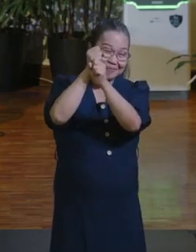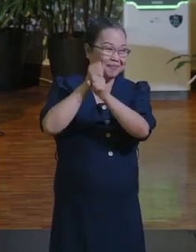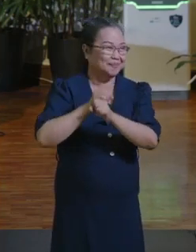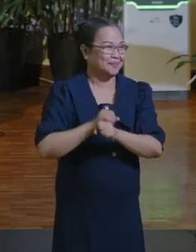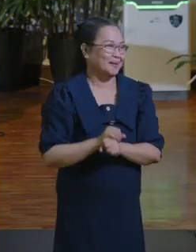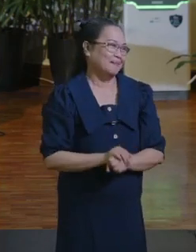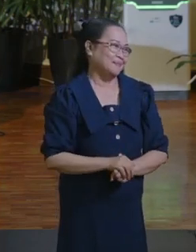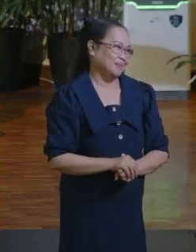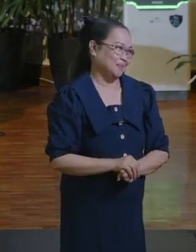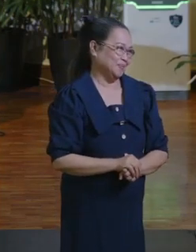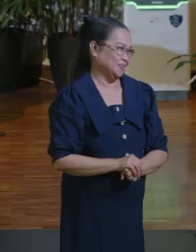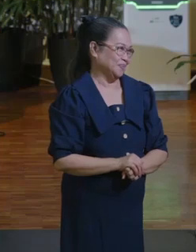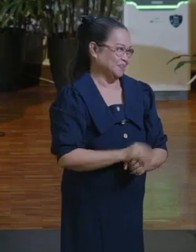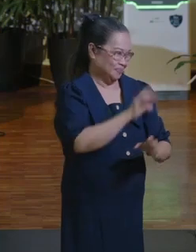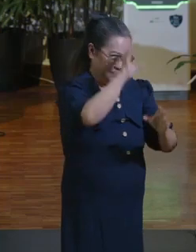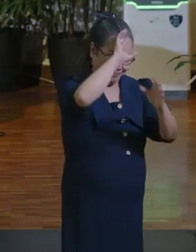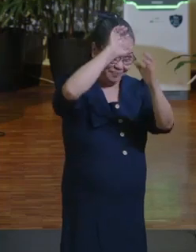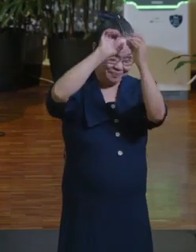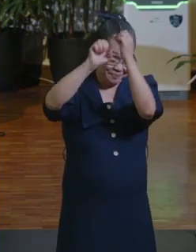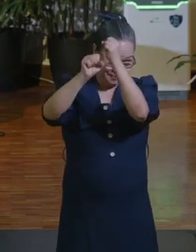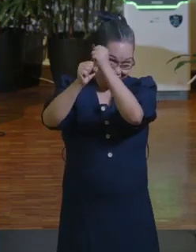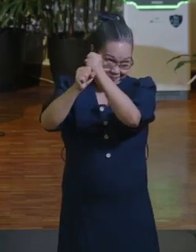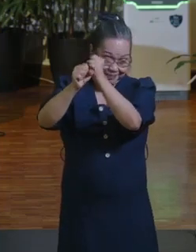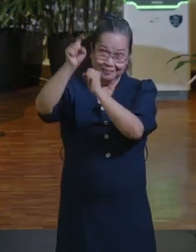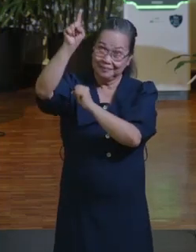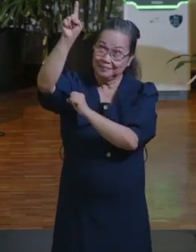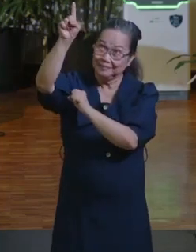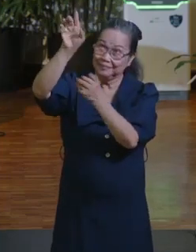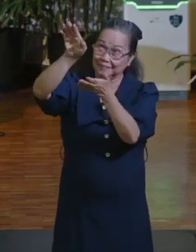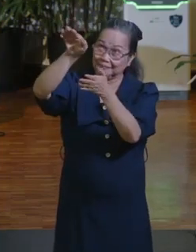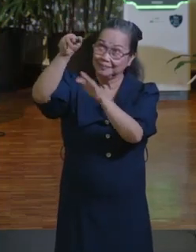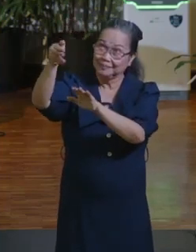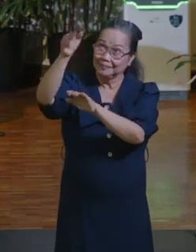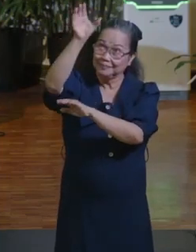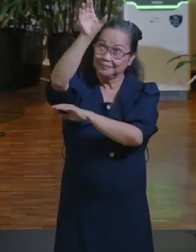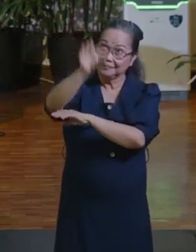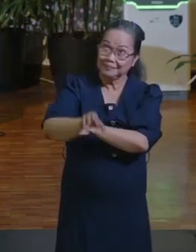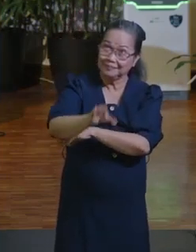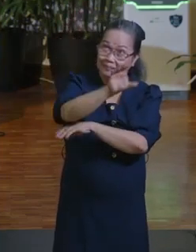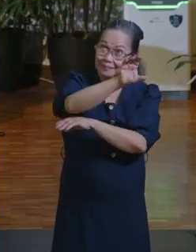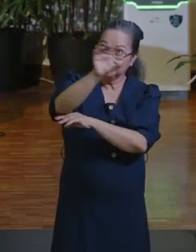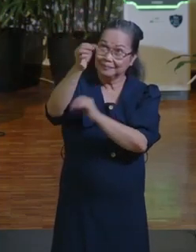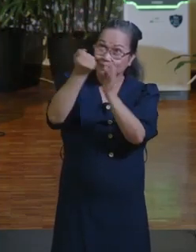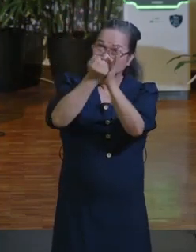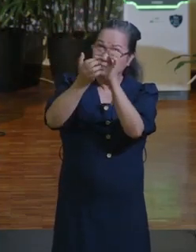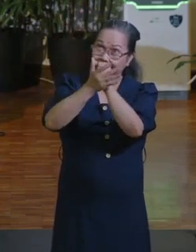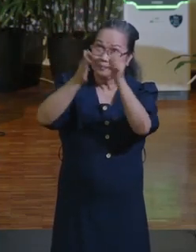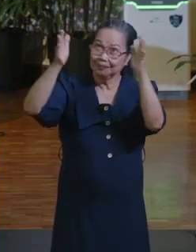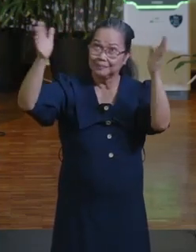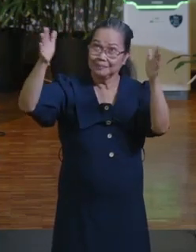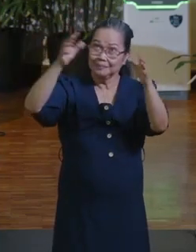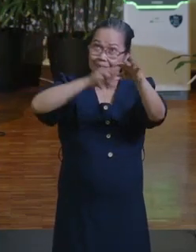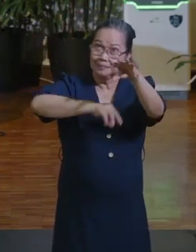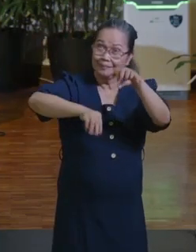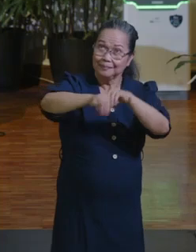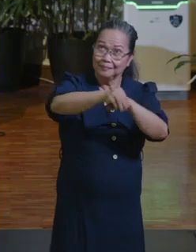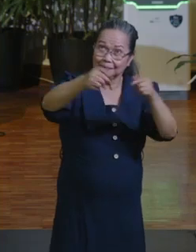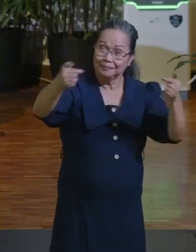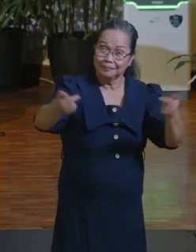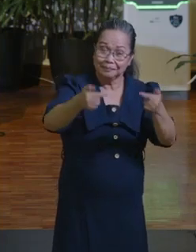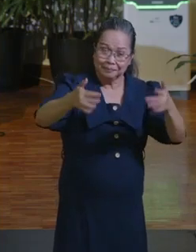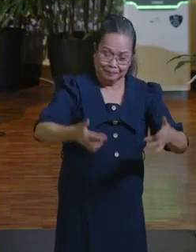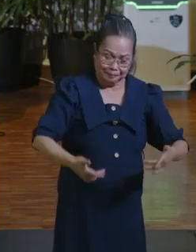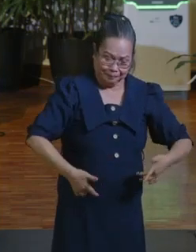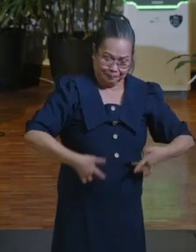noon, mananampalataya na Siya ay namatay sa krus para sa ating kasalanan, na Siya ay nabuhay na